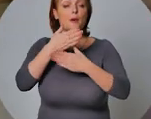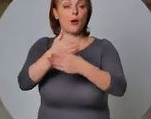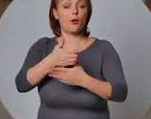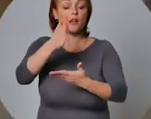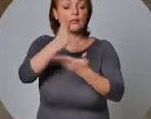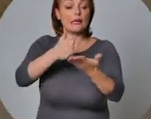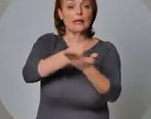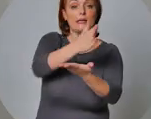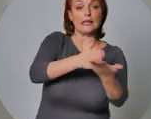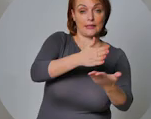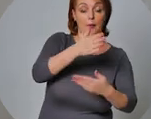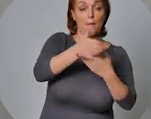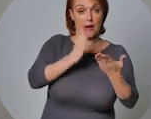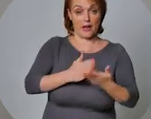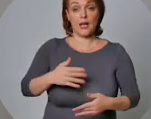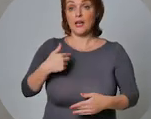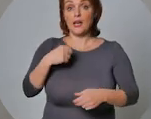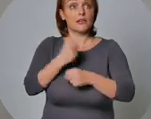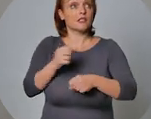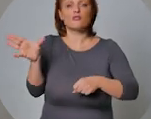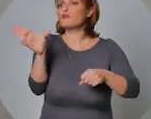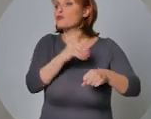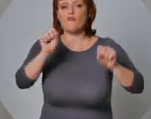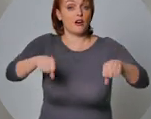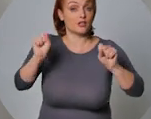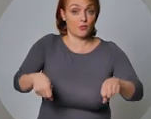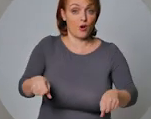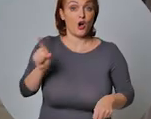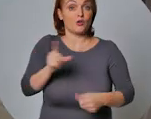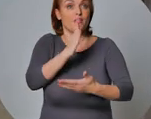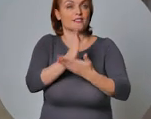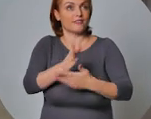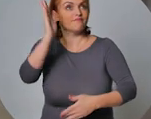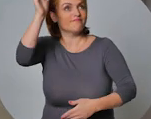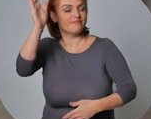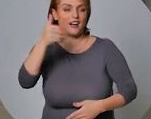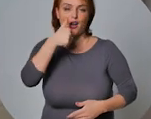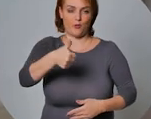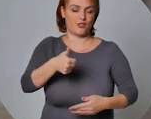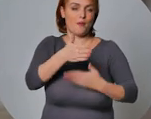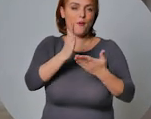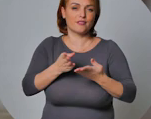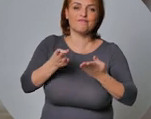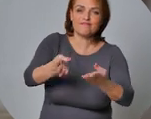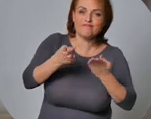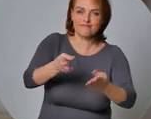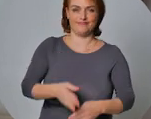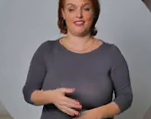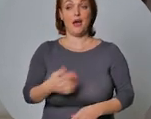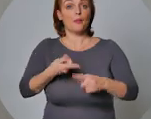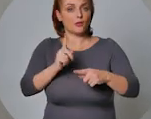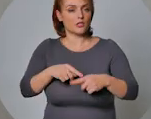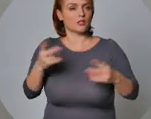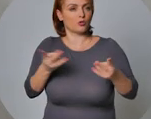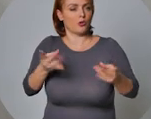vreți. A să fac tot posibil ca eu să devin să brutar. Să fac pâine, să com. Pentru asta trebuie să muncească.